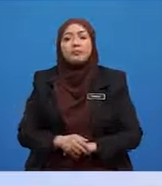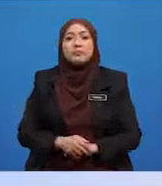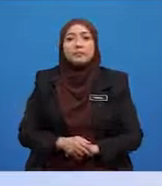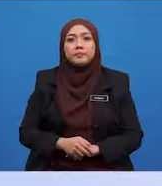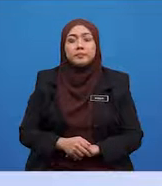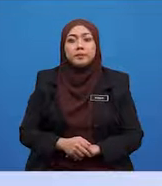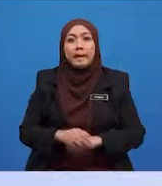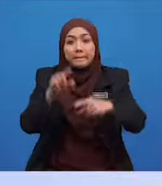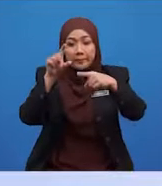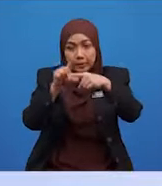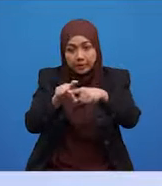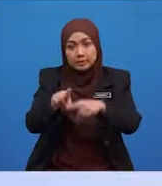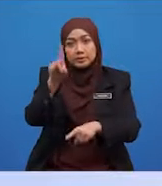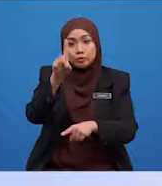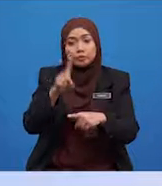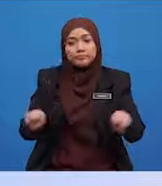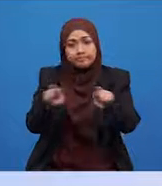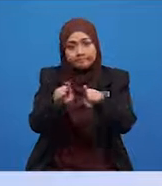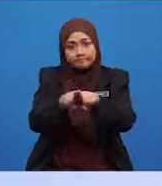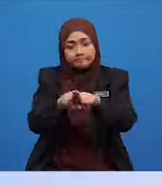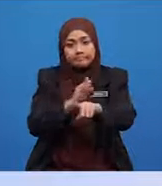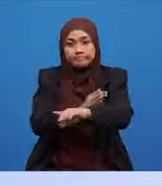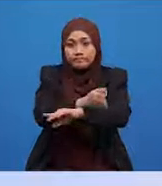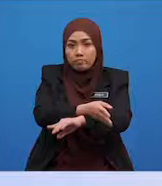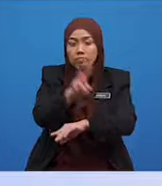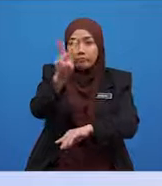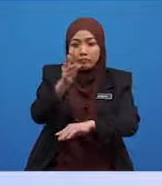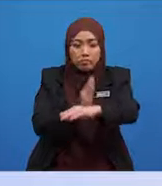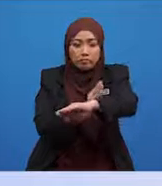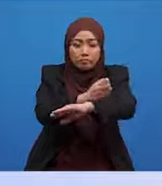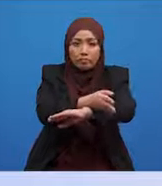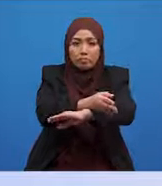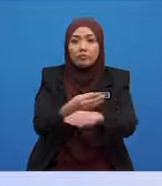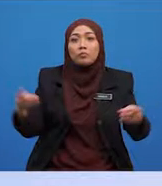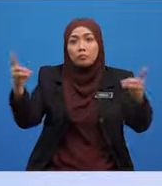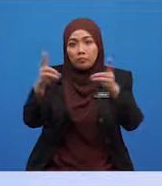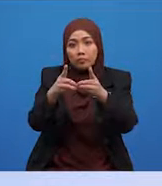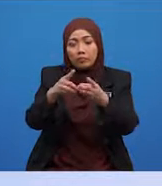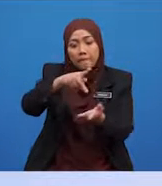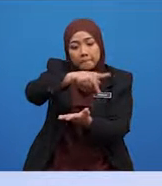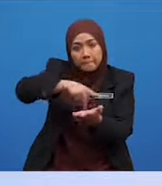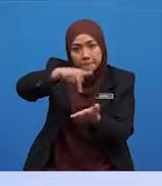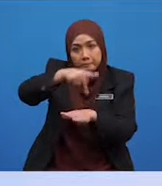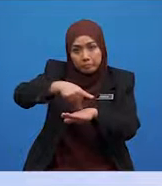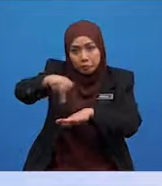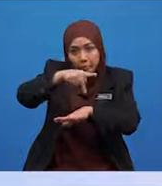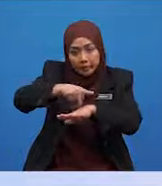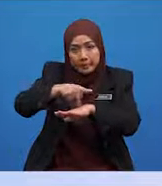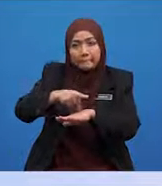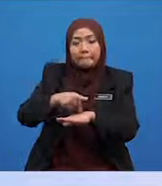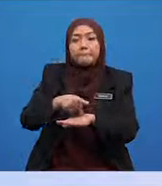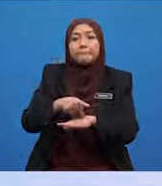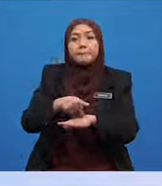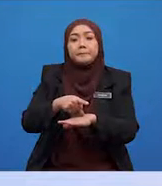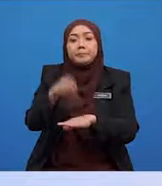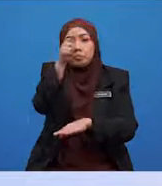Pembahagi dua sama serenjang, dua perentas bertemu di pusat bulatan. Perentas yang sama